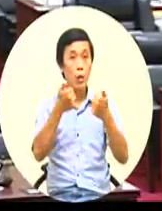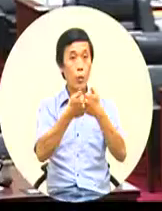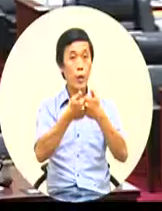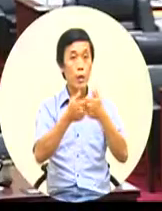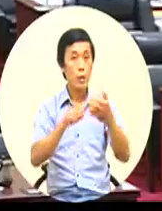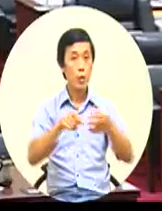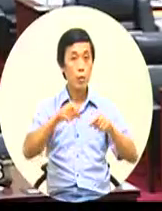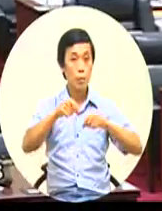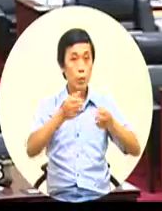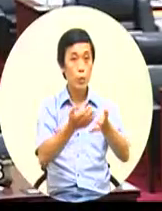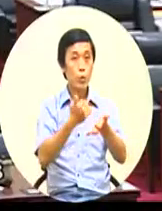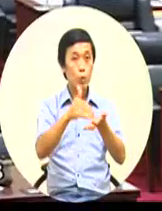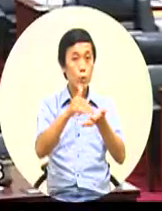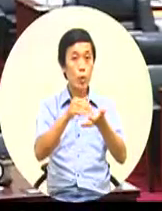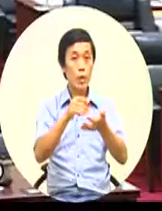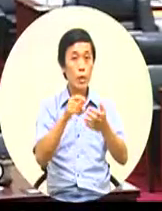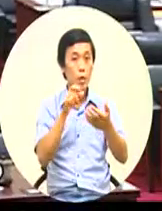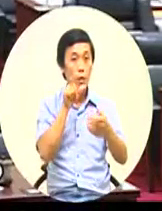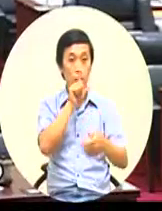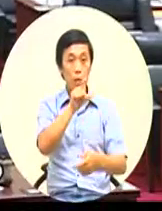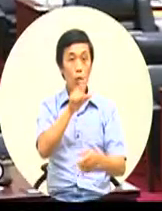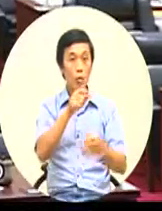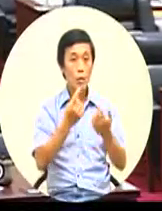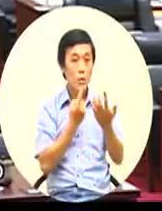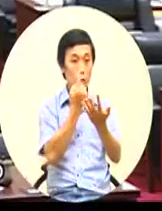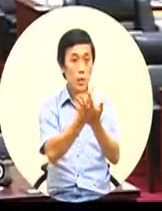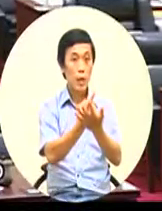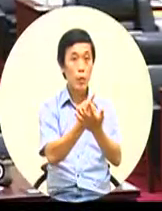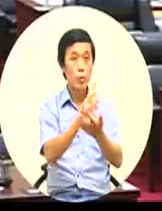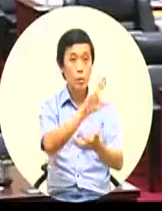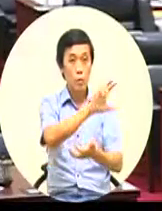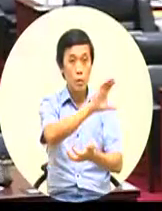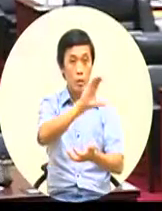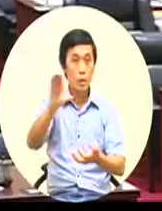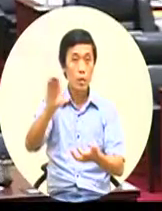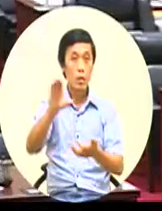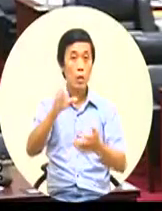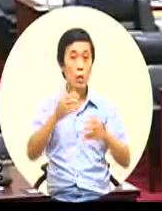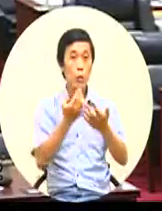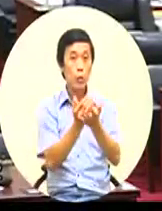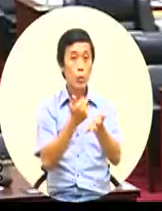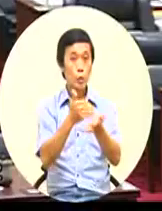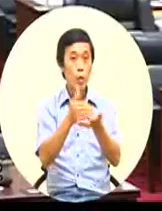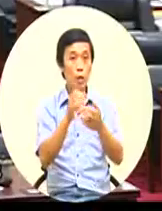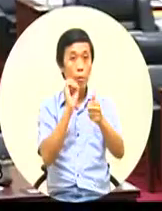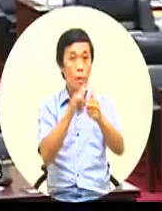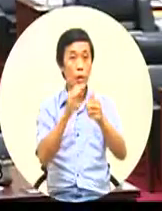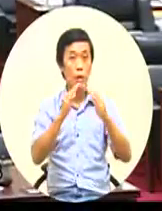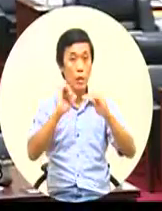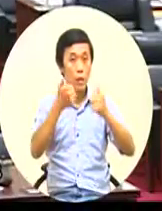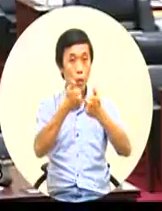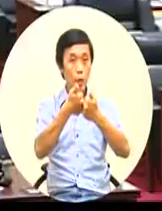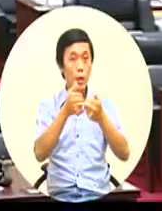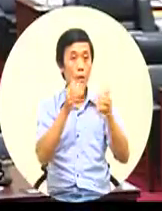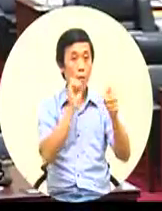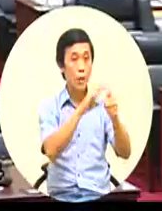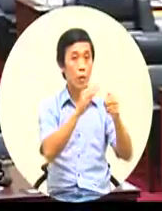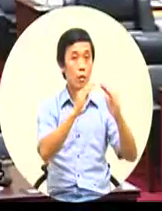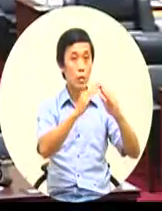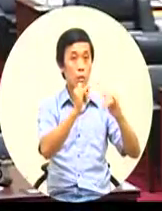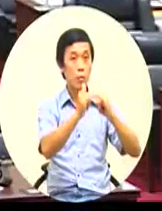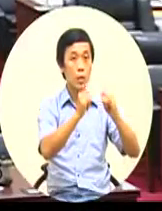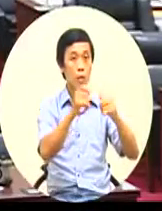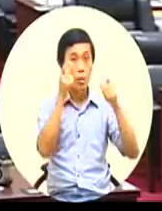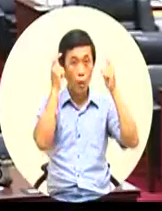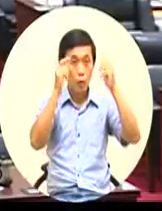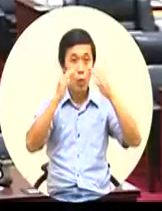算。什么叫参与式预算？告诉我们议会，告诉我们高雄市民说，高雄市